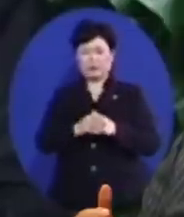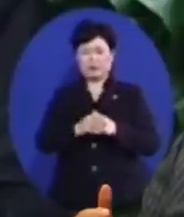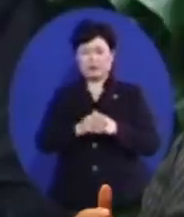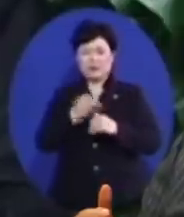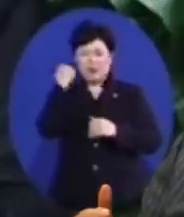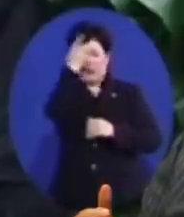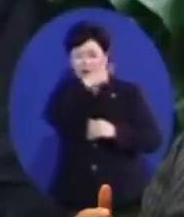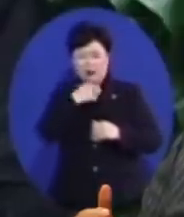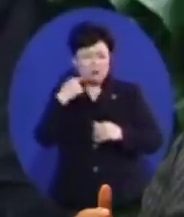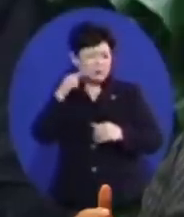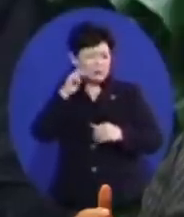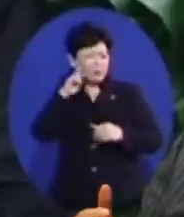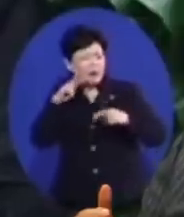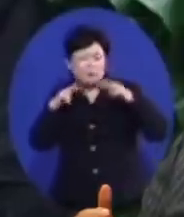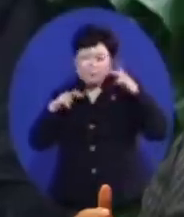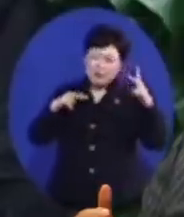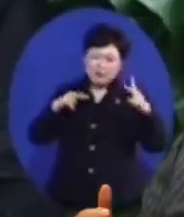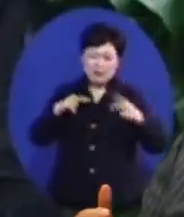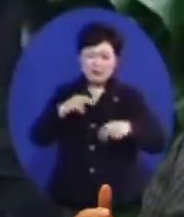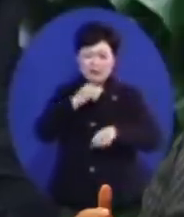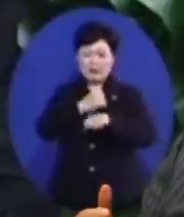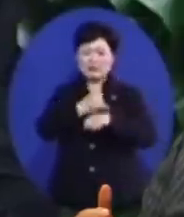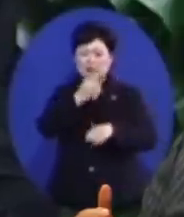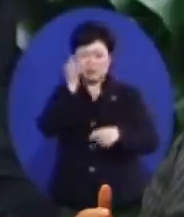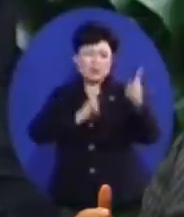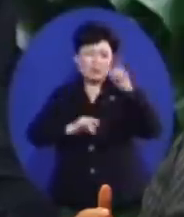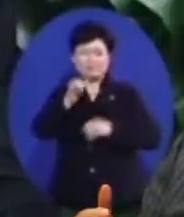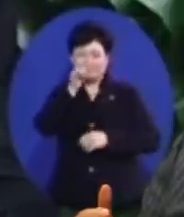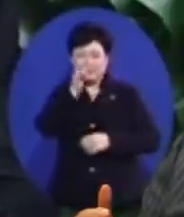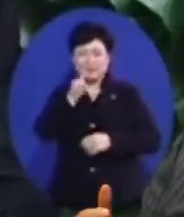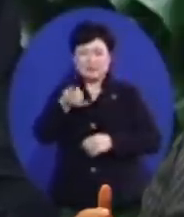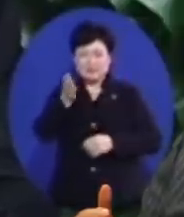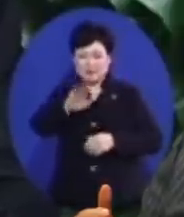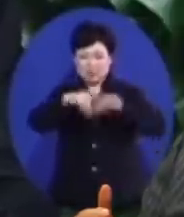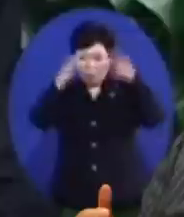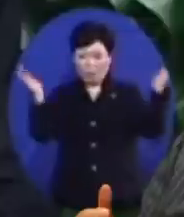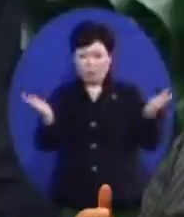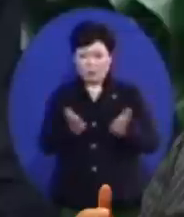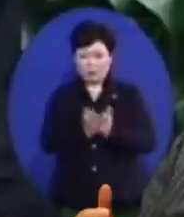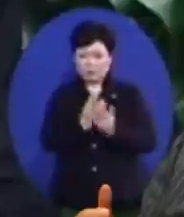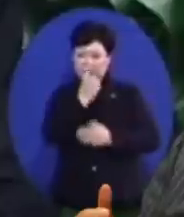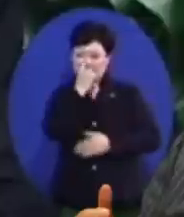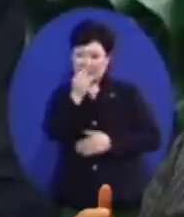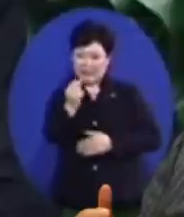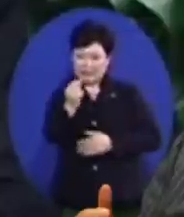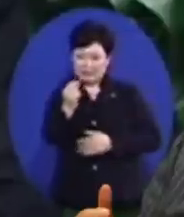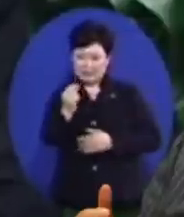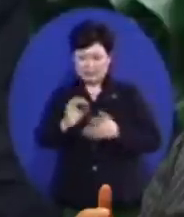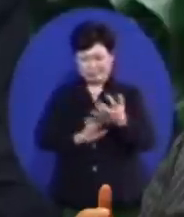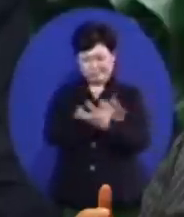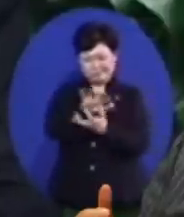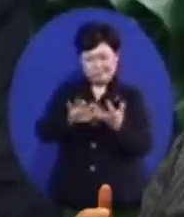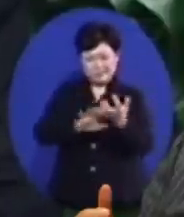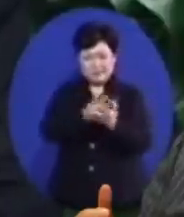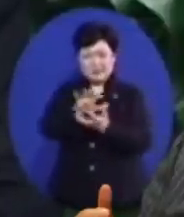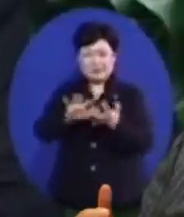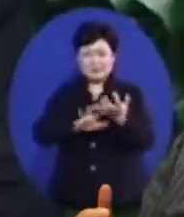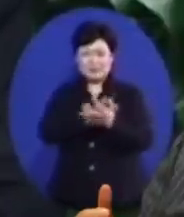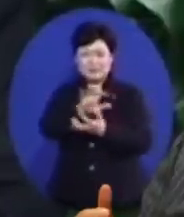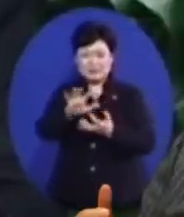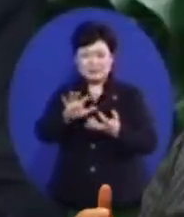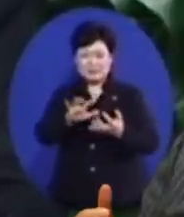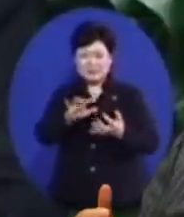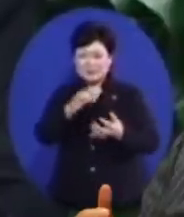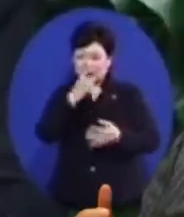얼굴이 찢기고 할 때도 있습니다. 그러나 모두 가시 있는 굴을 찔레 이런 것을